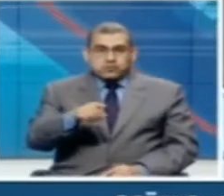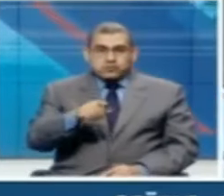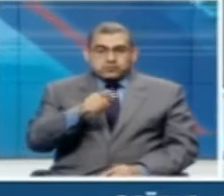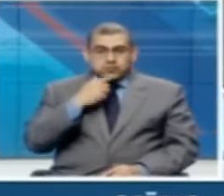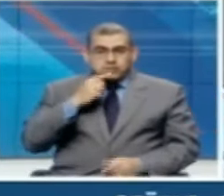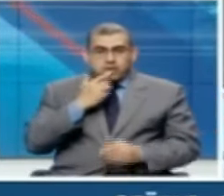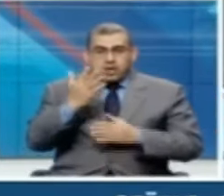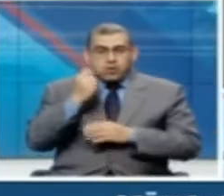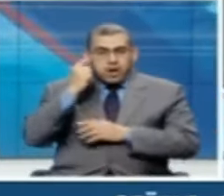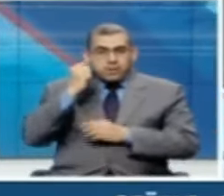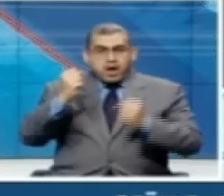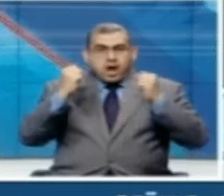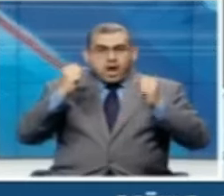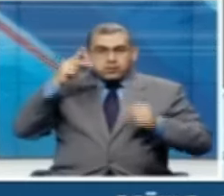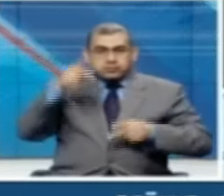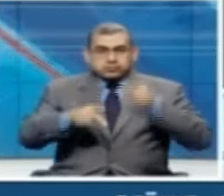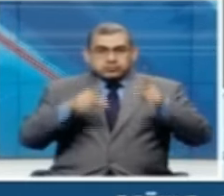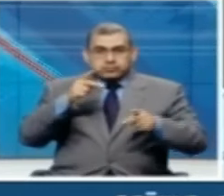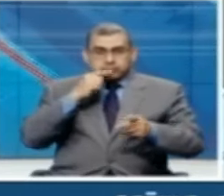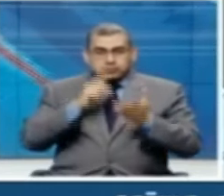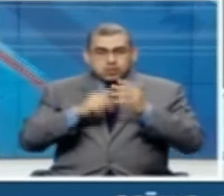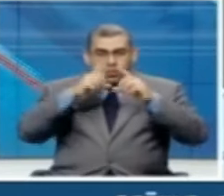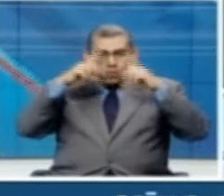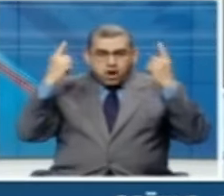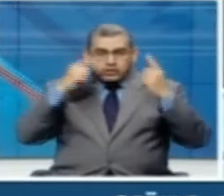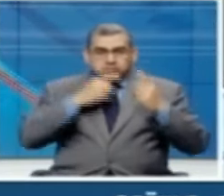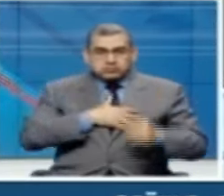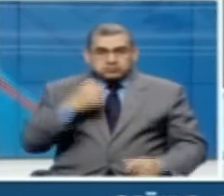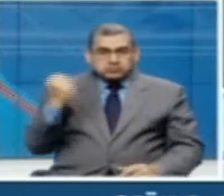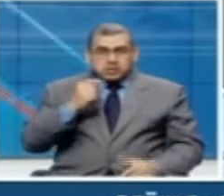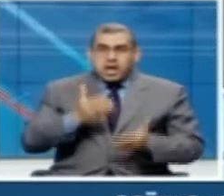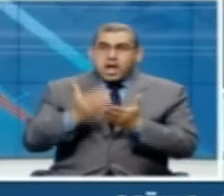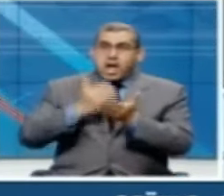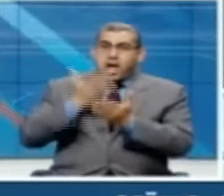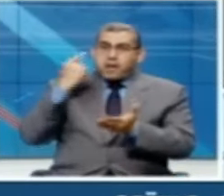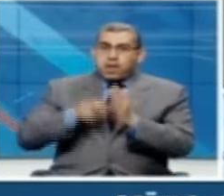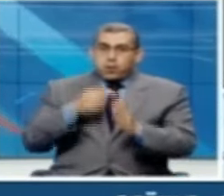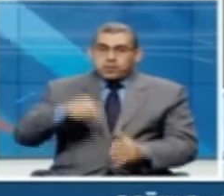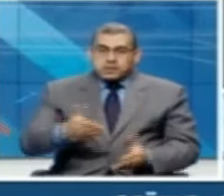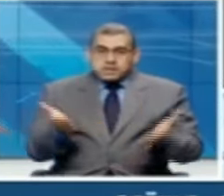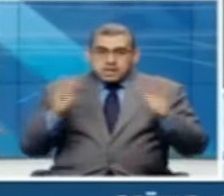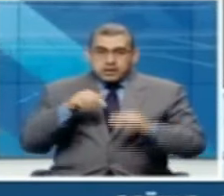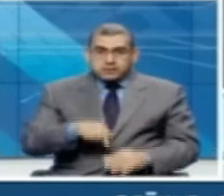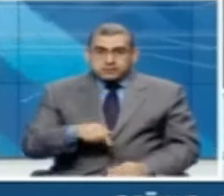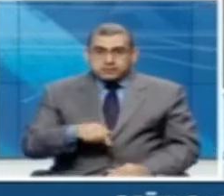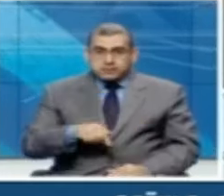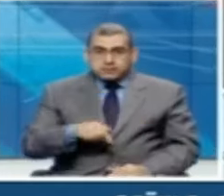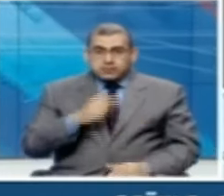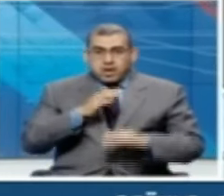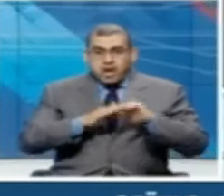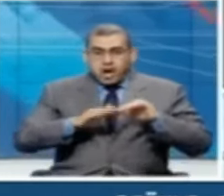والتطاول بجبروت ووحشية لا عهد للعالم بهما على الأطفال